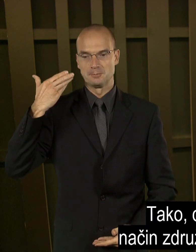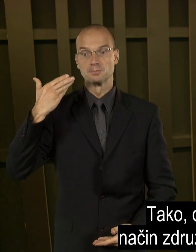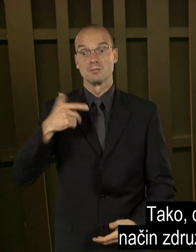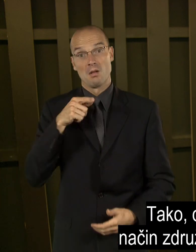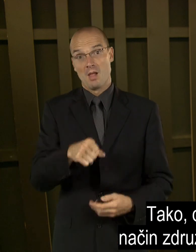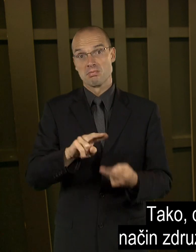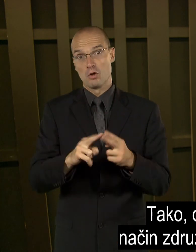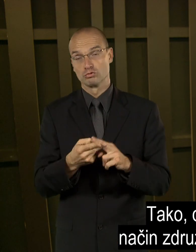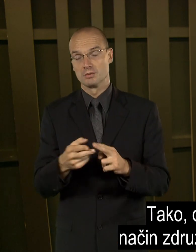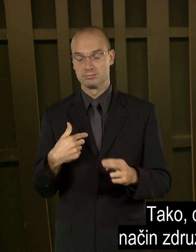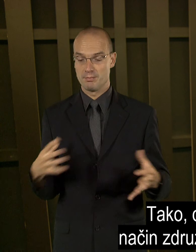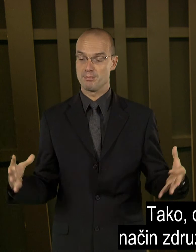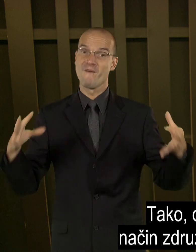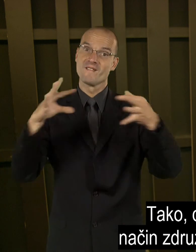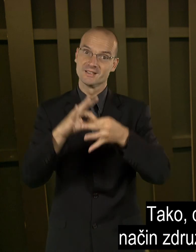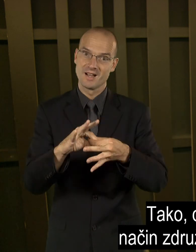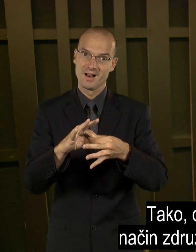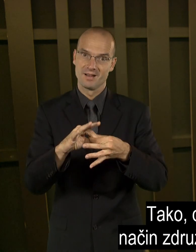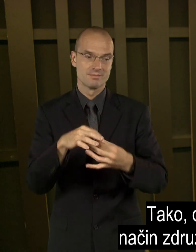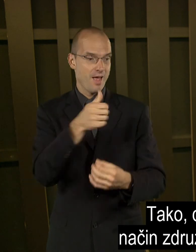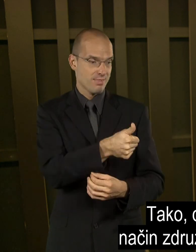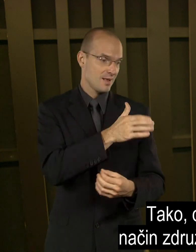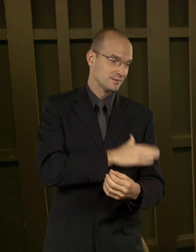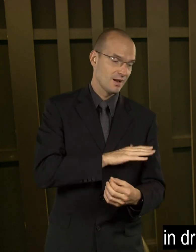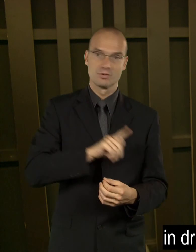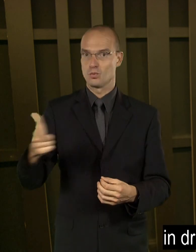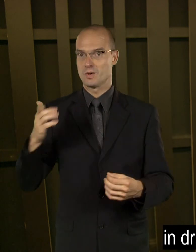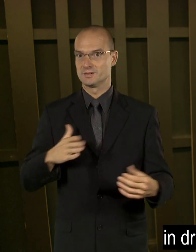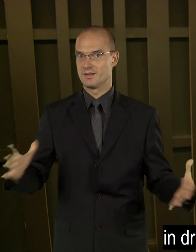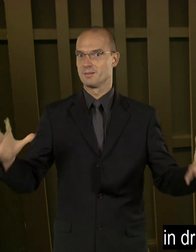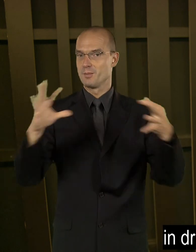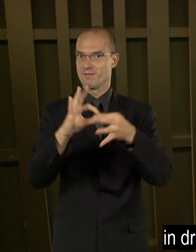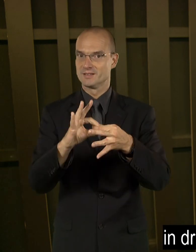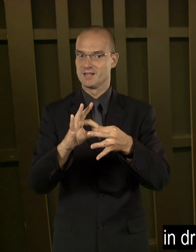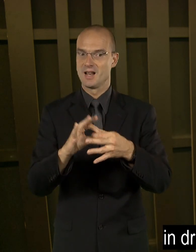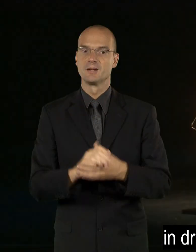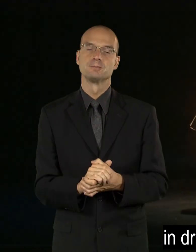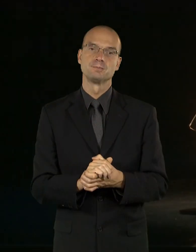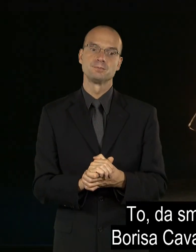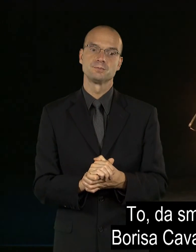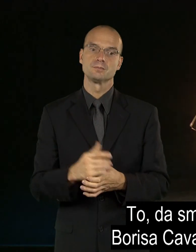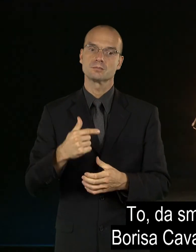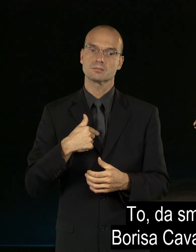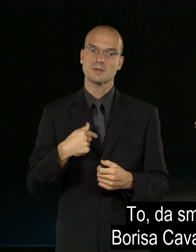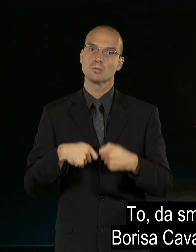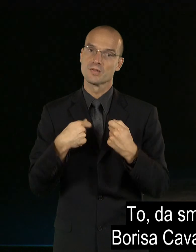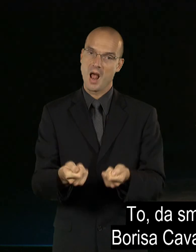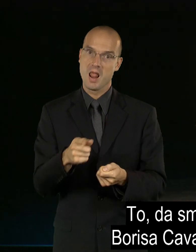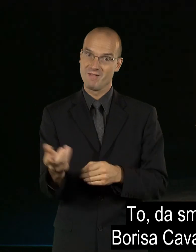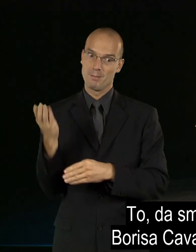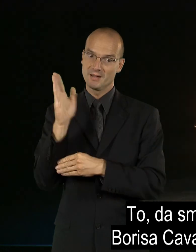da smo potem pač na ta način združili, da se vidi ena stran in druga stran skupaj. To, da smo dali pač